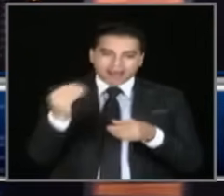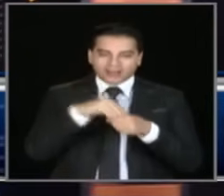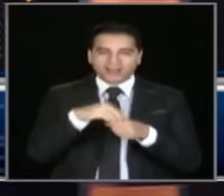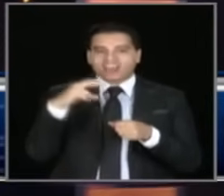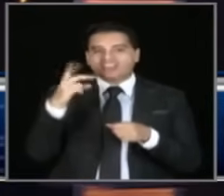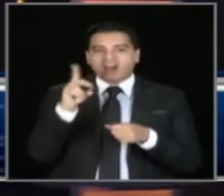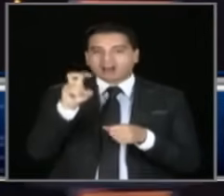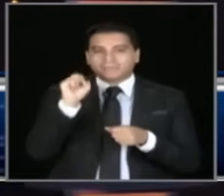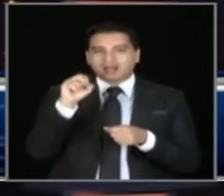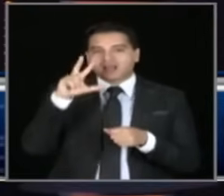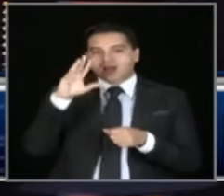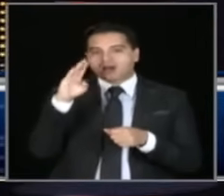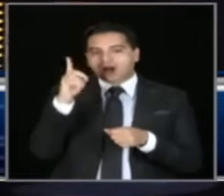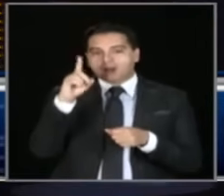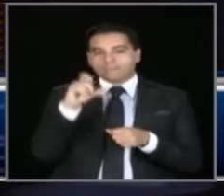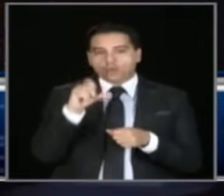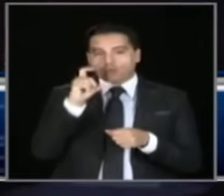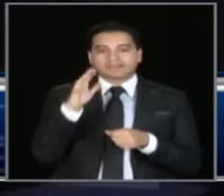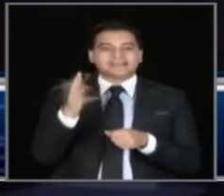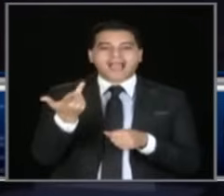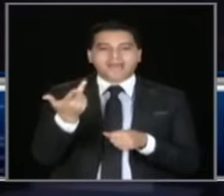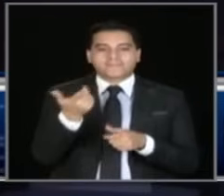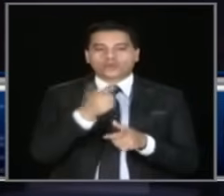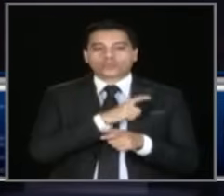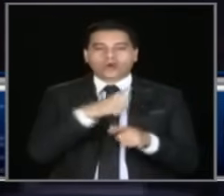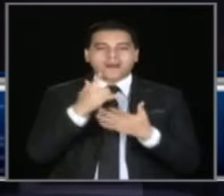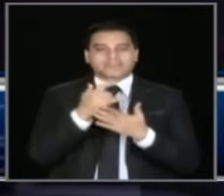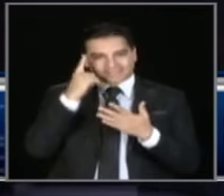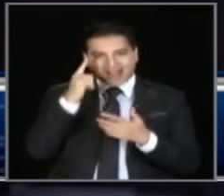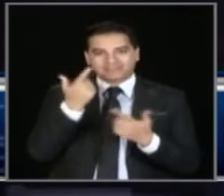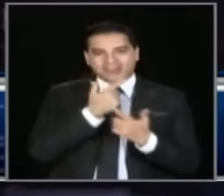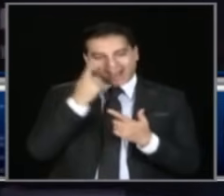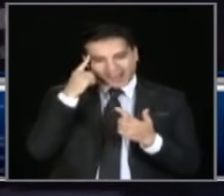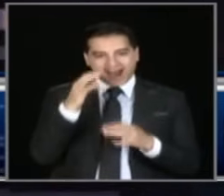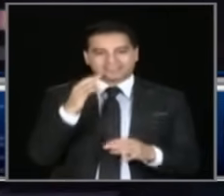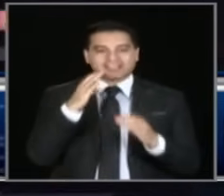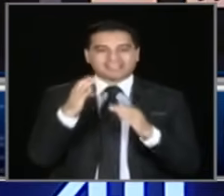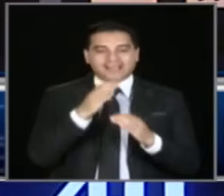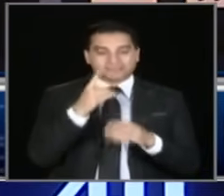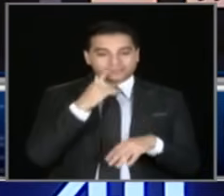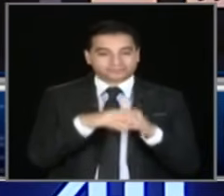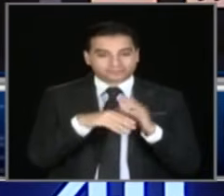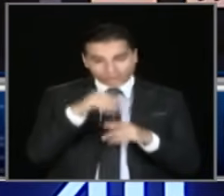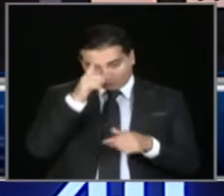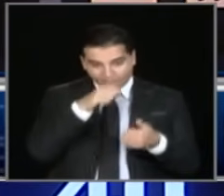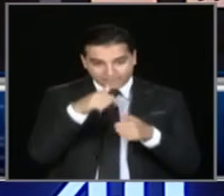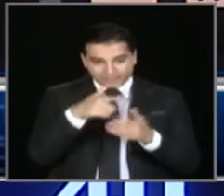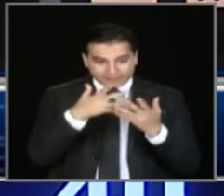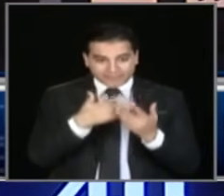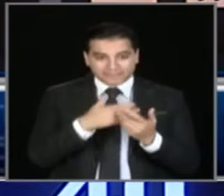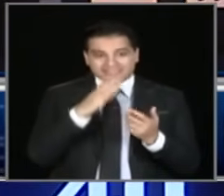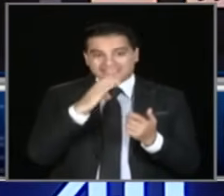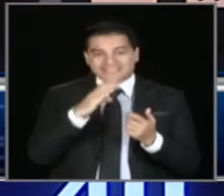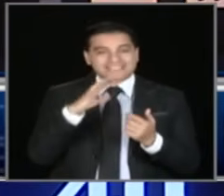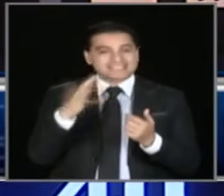طبعا طلاب المدارس بيبتسموا وبيضحكوا عندهم الإجابة. حاجة جميلة جدا. صيغته الكيميائية سي